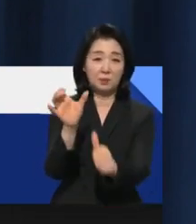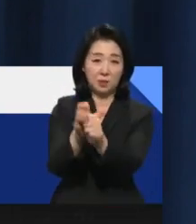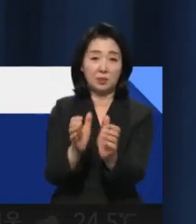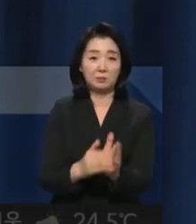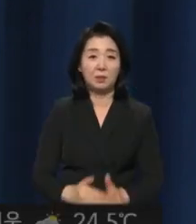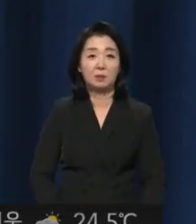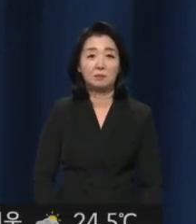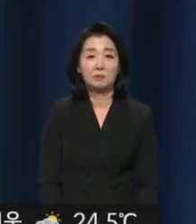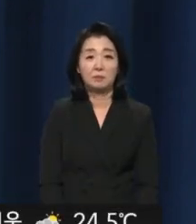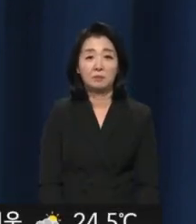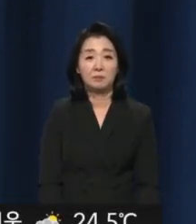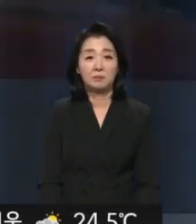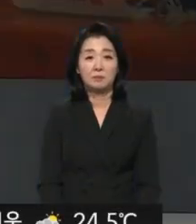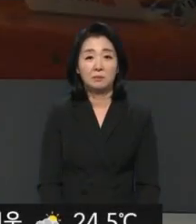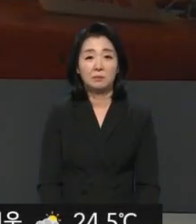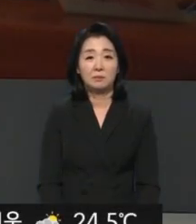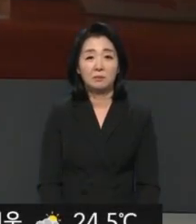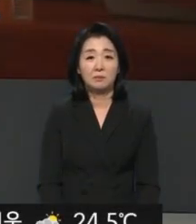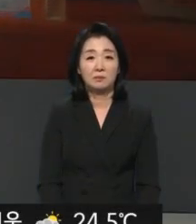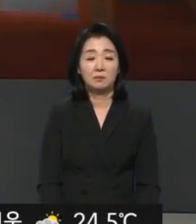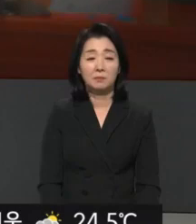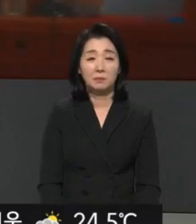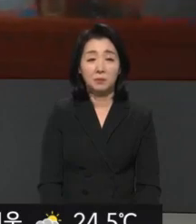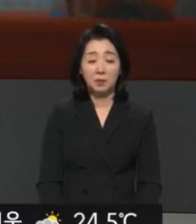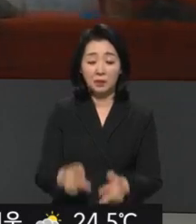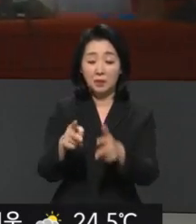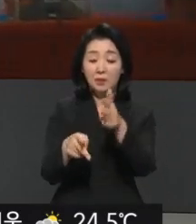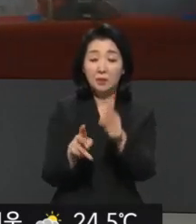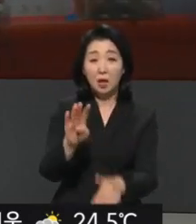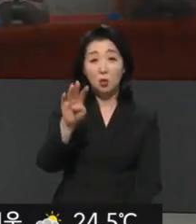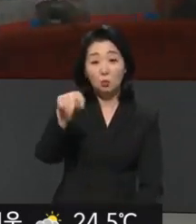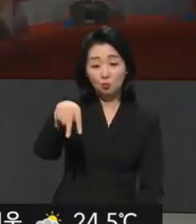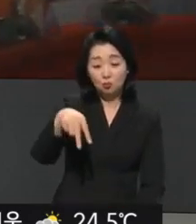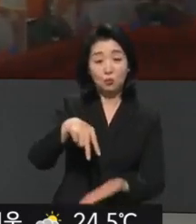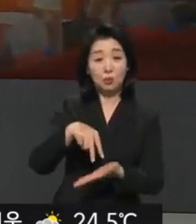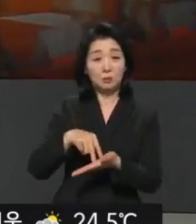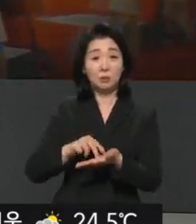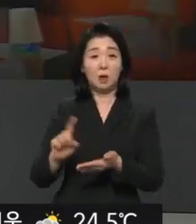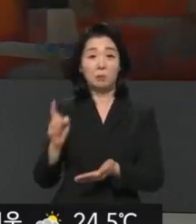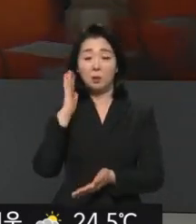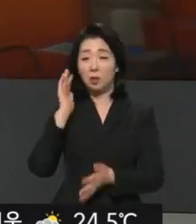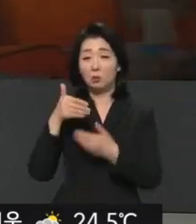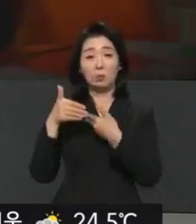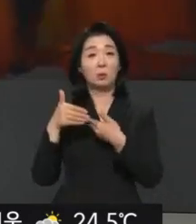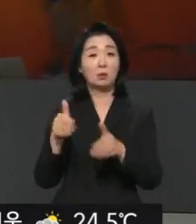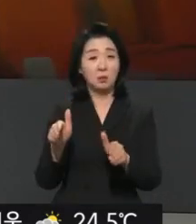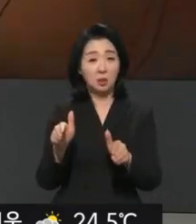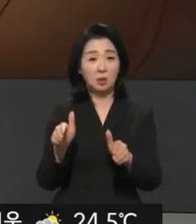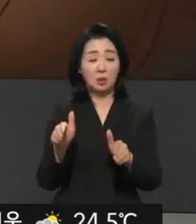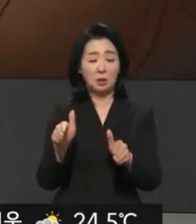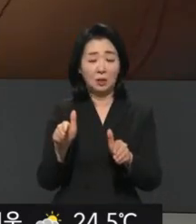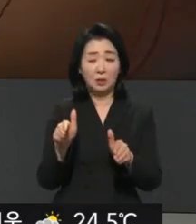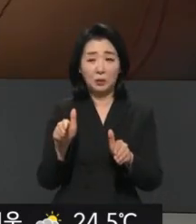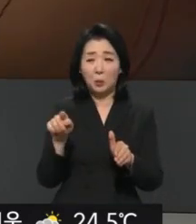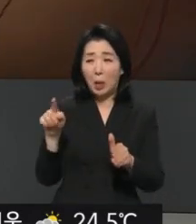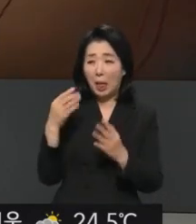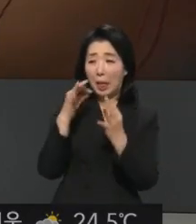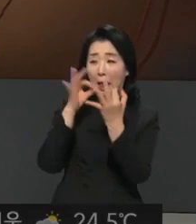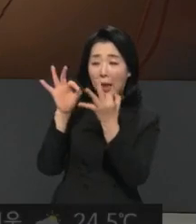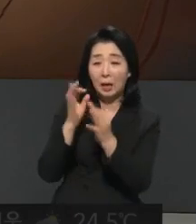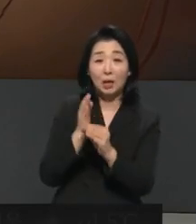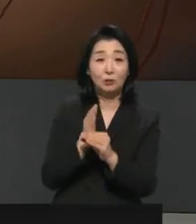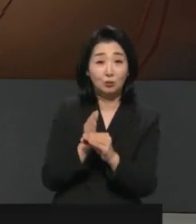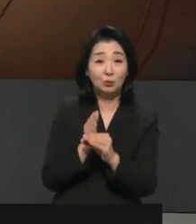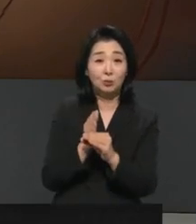임명했습니다. 따라서 산업부 입장에서도 결국 대통령실을 비롯한 여권의 눈치를 볼 수밖에 없는 상황인